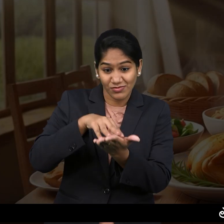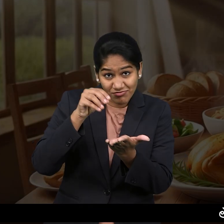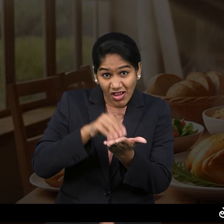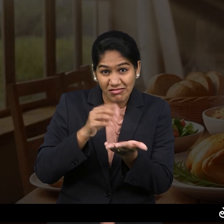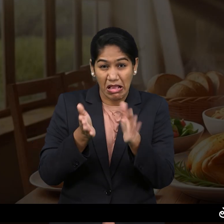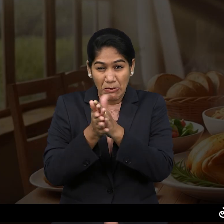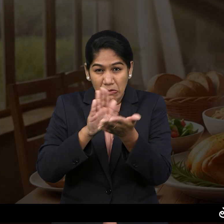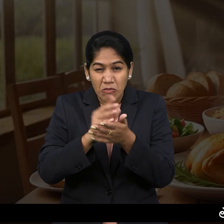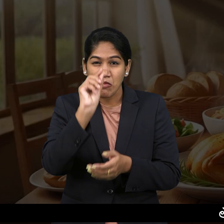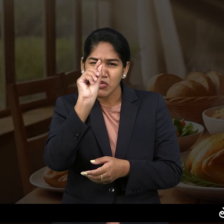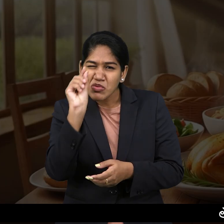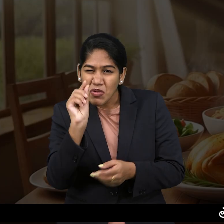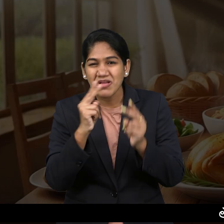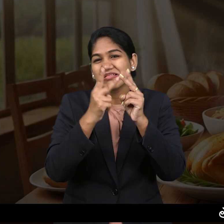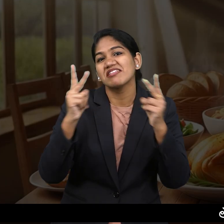తృణధాన్యాలు,